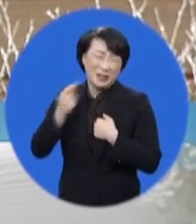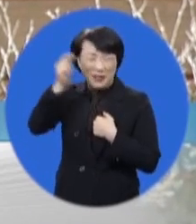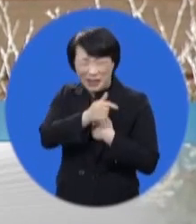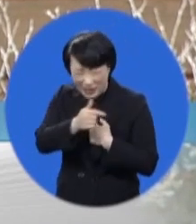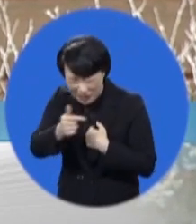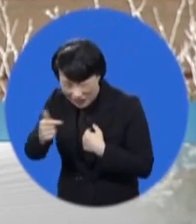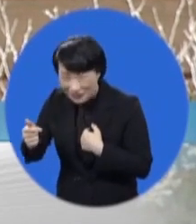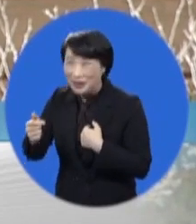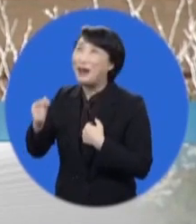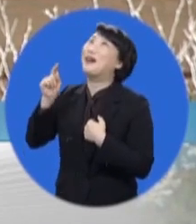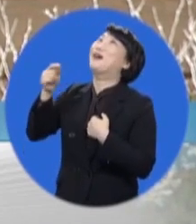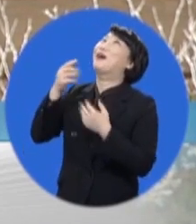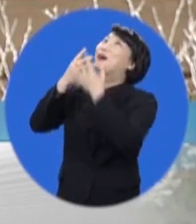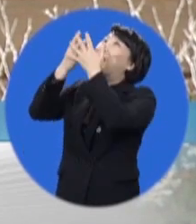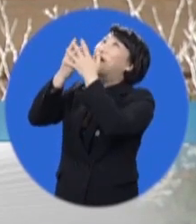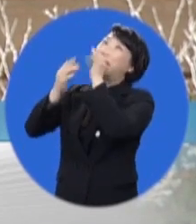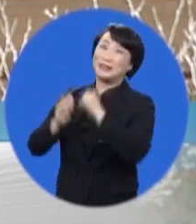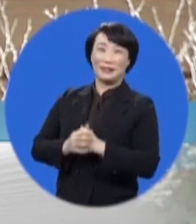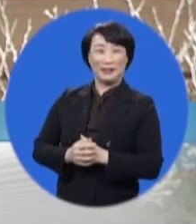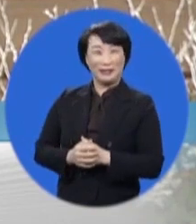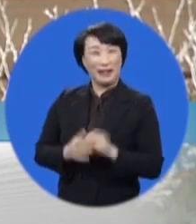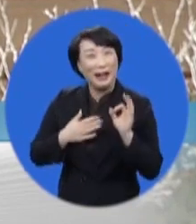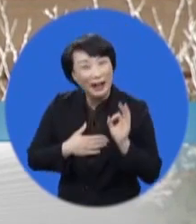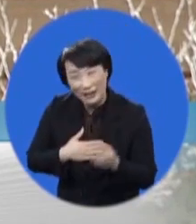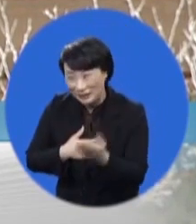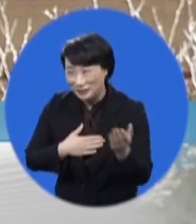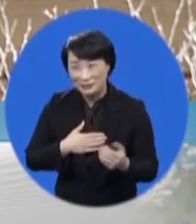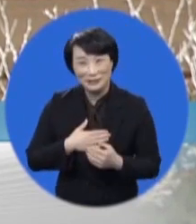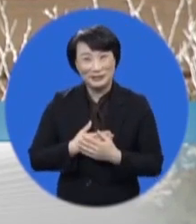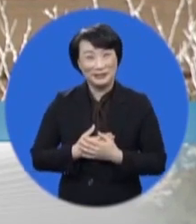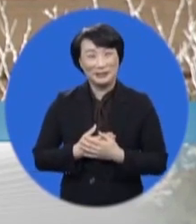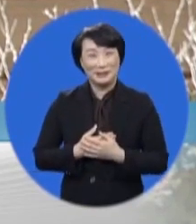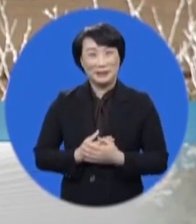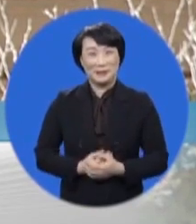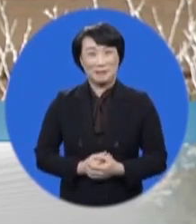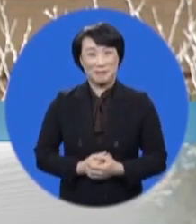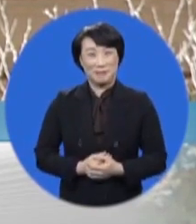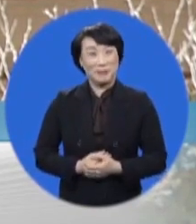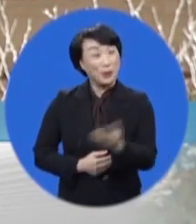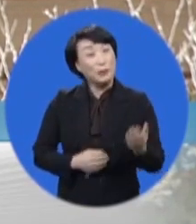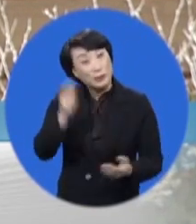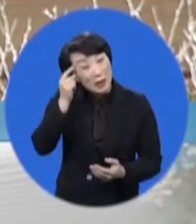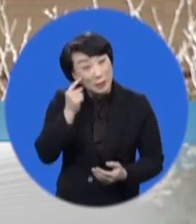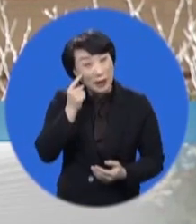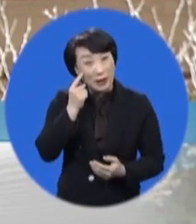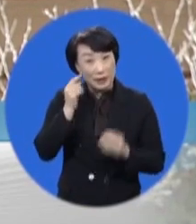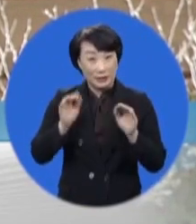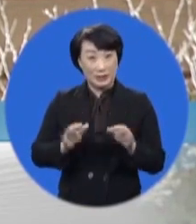영광이 눈앞에 보이지 않습니까? 이해가 됩니까? 예, 한번 잘